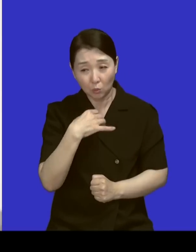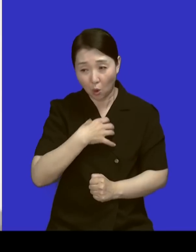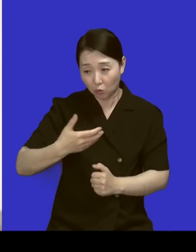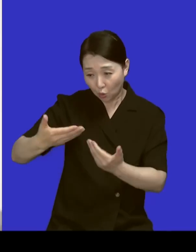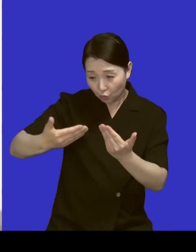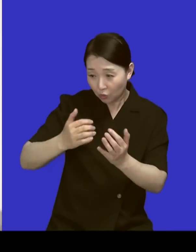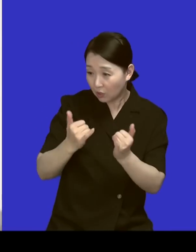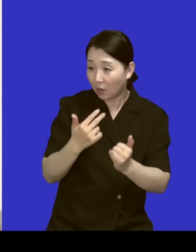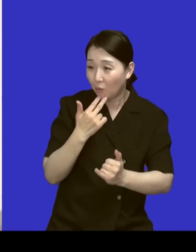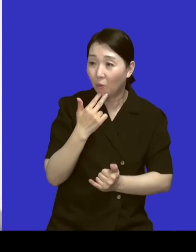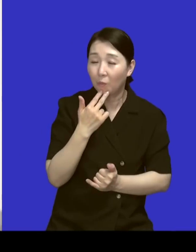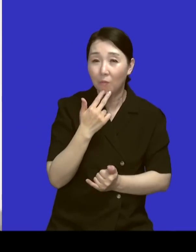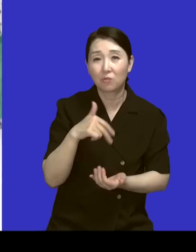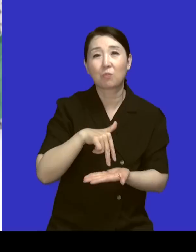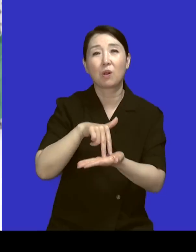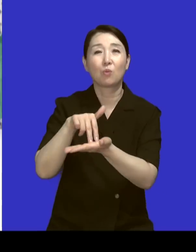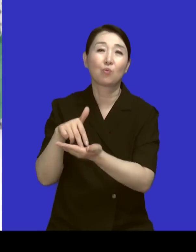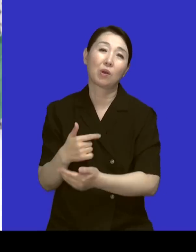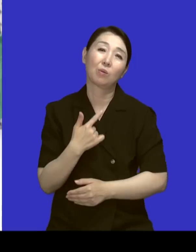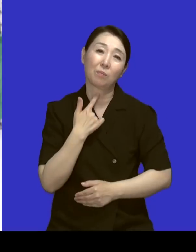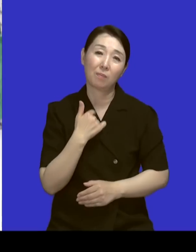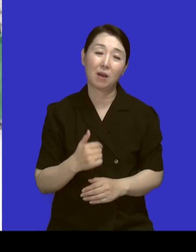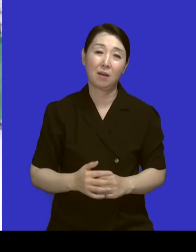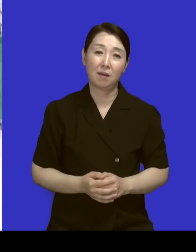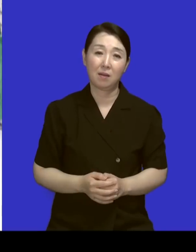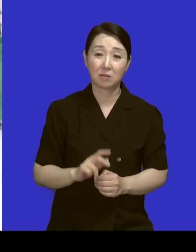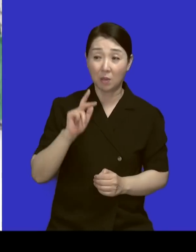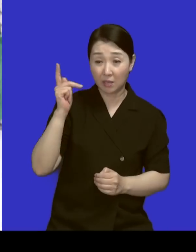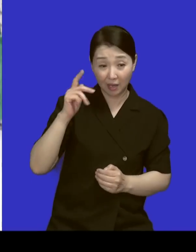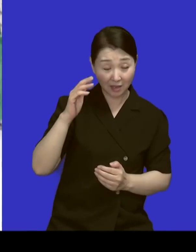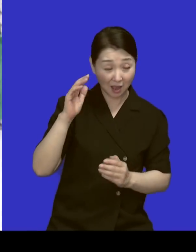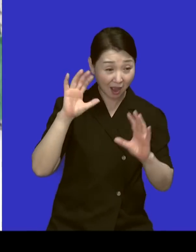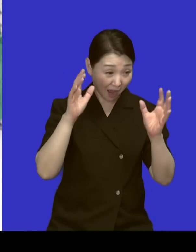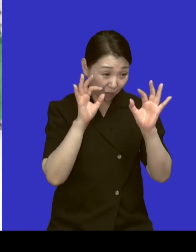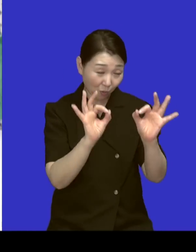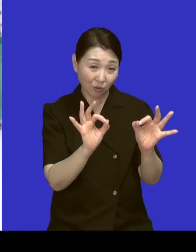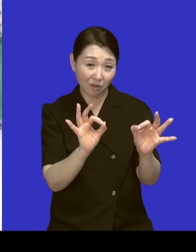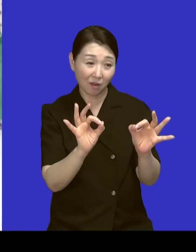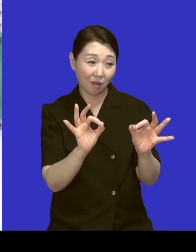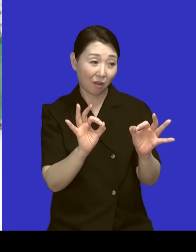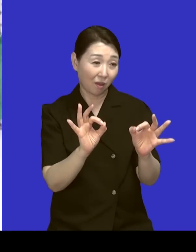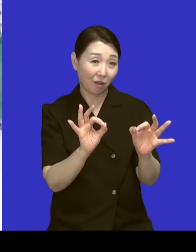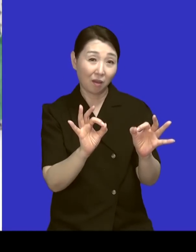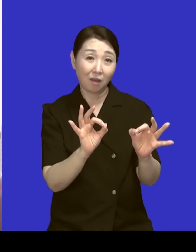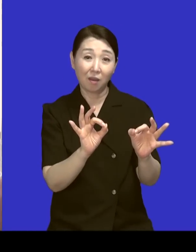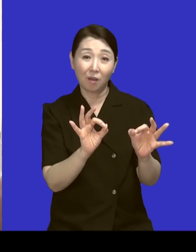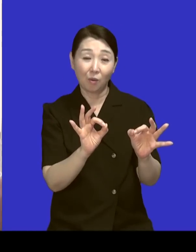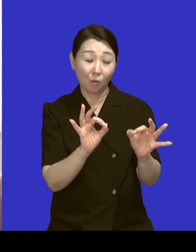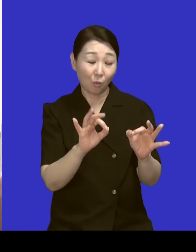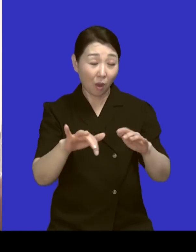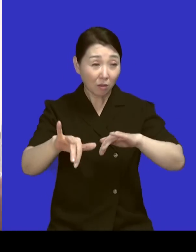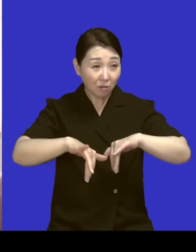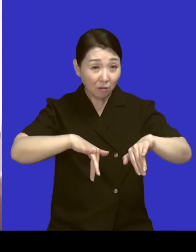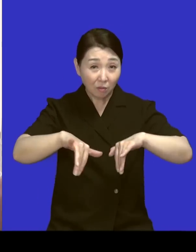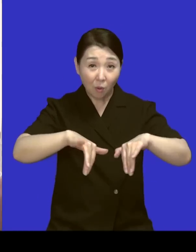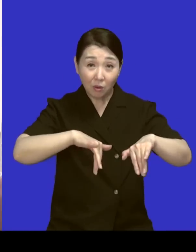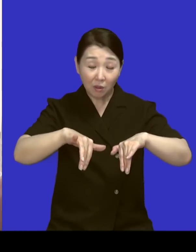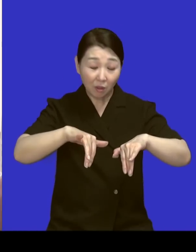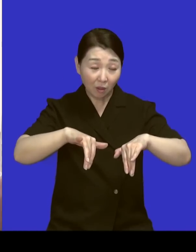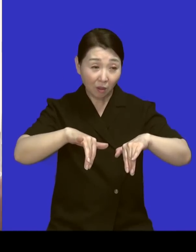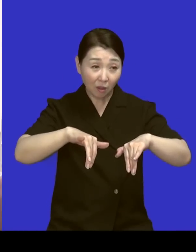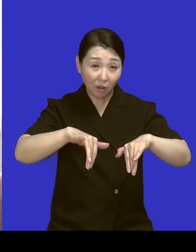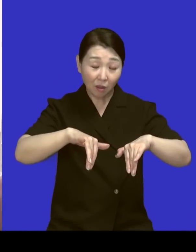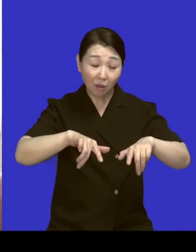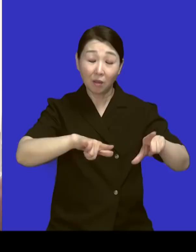사람도 없었고 되게 외로웠거든요. 네. 근데 케냐 아이들은 되게 보면은 전혀 길거리 아이들답지 않게